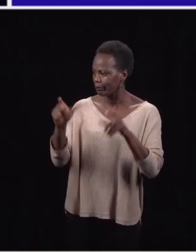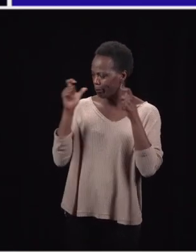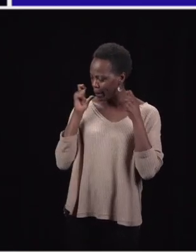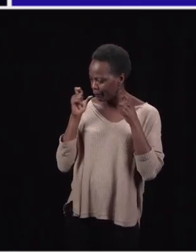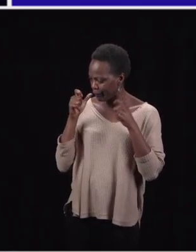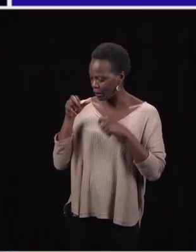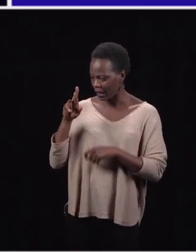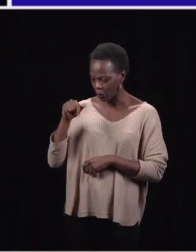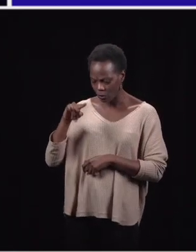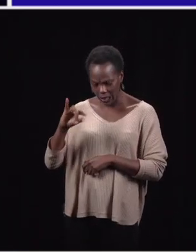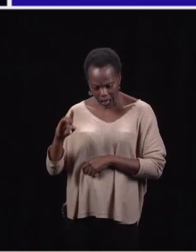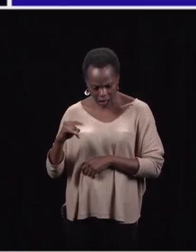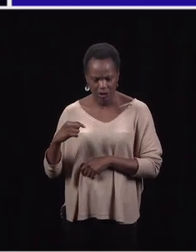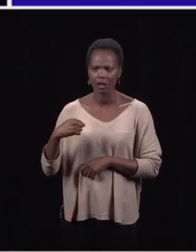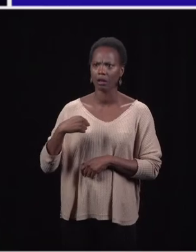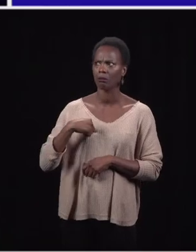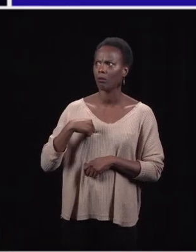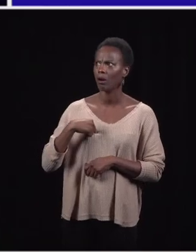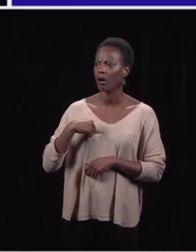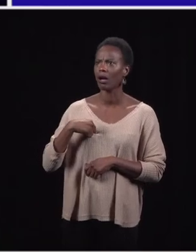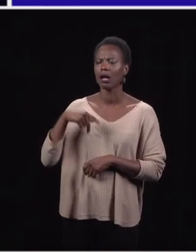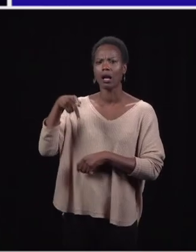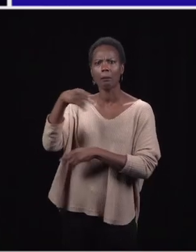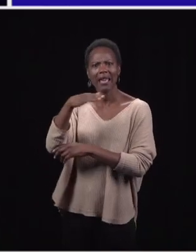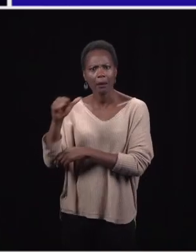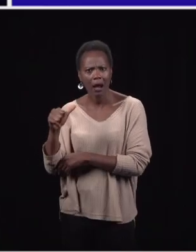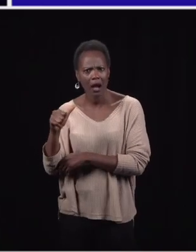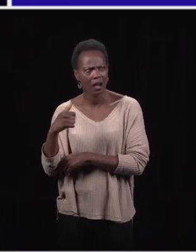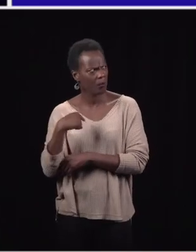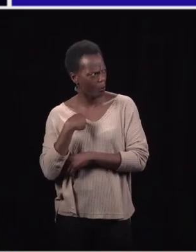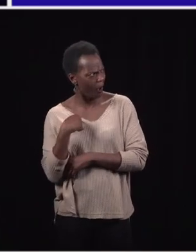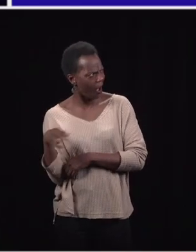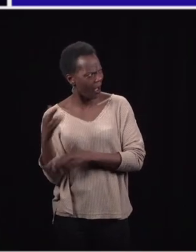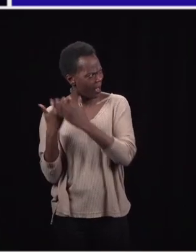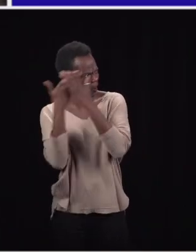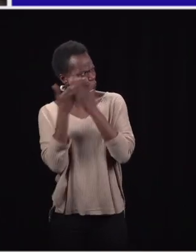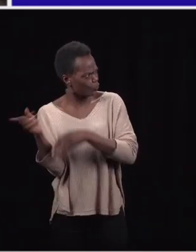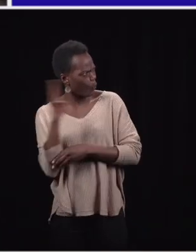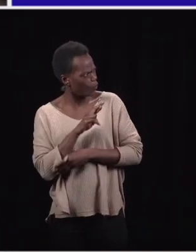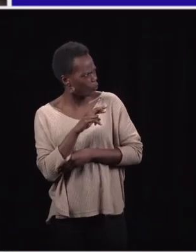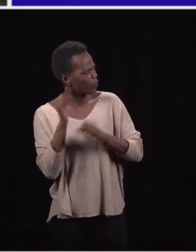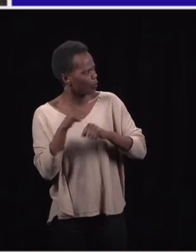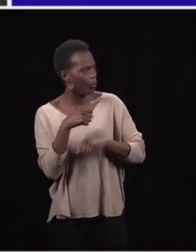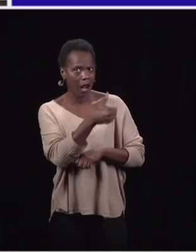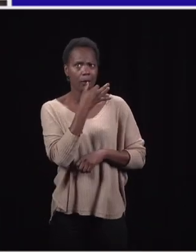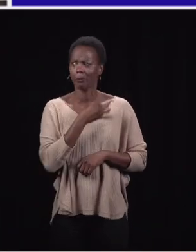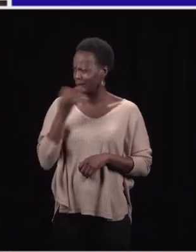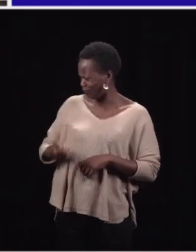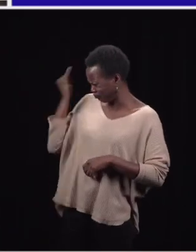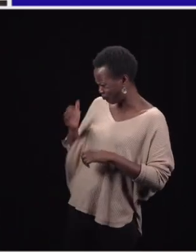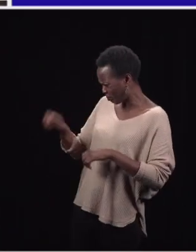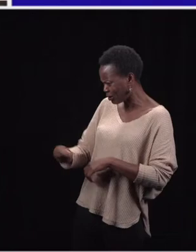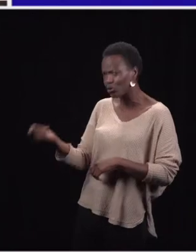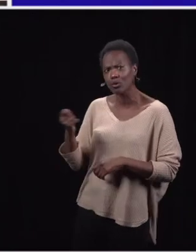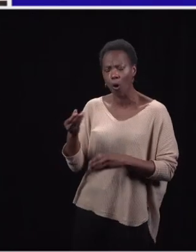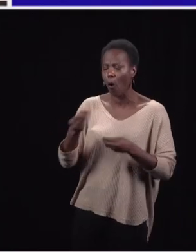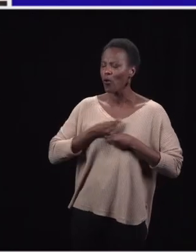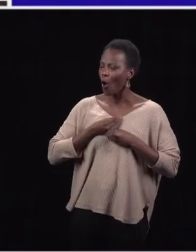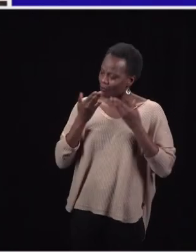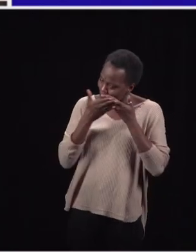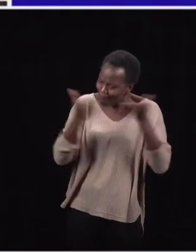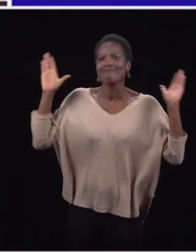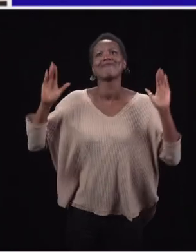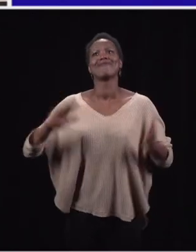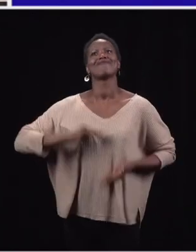est-ce que je suis vraiment fait pour retourner à l'école elle m'a dit oui bien sûr donc là le message c'est quoi